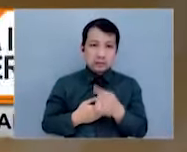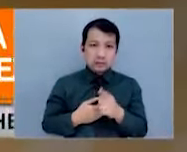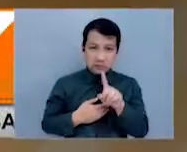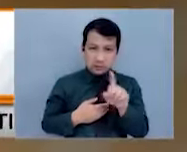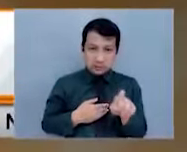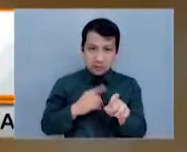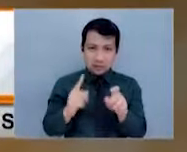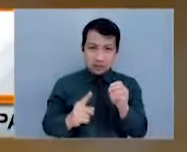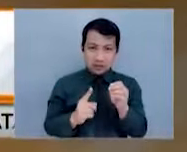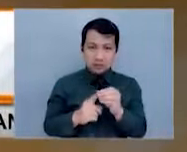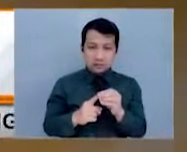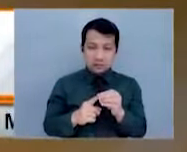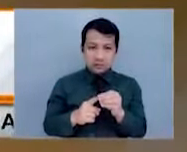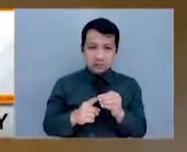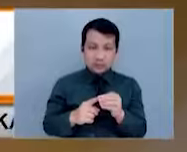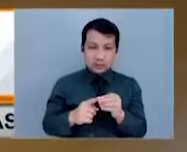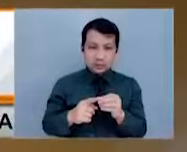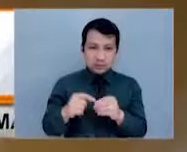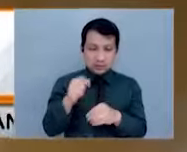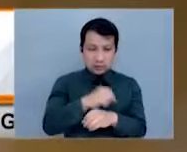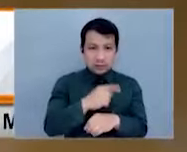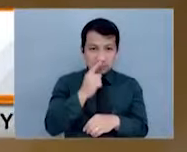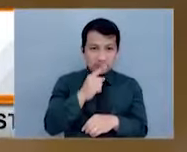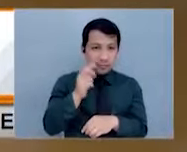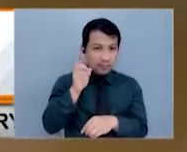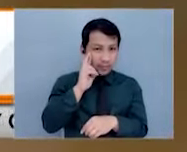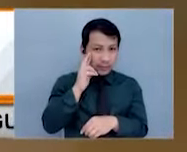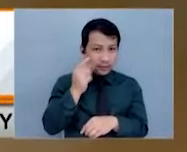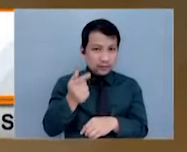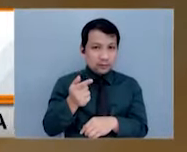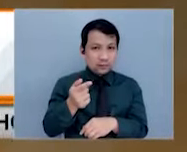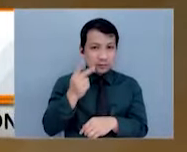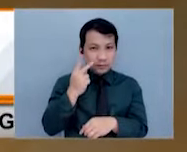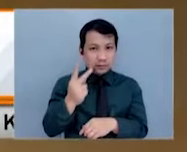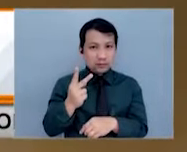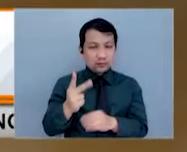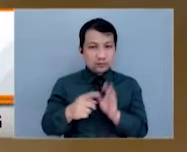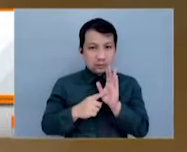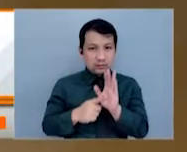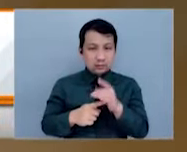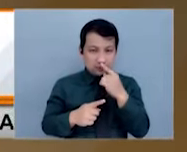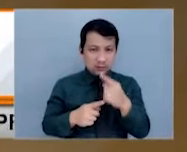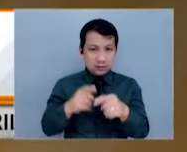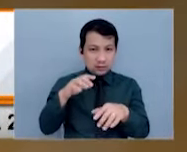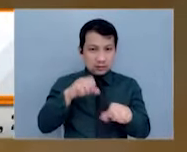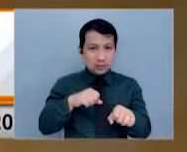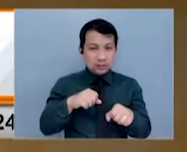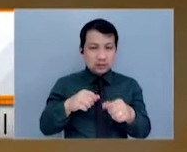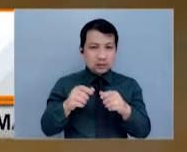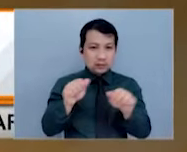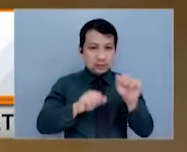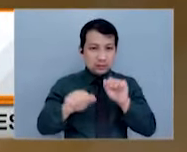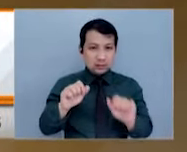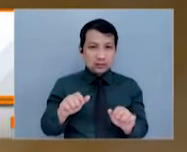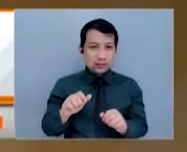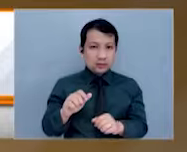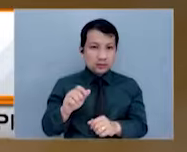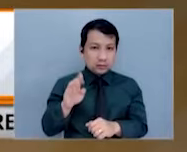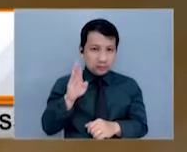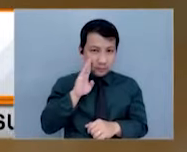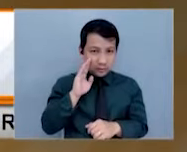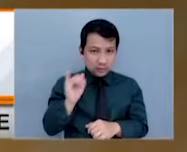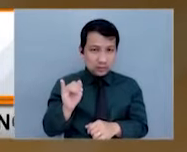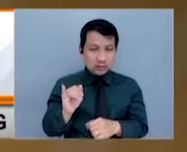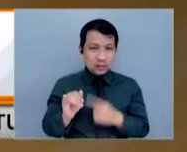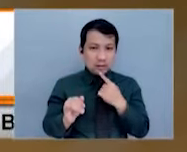tungkol sa estranged husband na si Richard Gutierrez, na nauna nang naispatan na ka-hangout ang aktres na si Barbie Imperial,